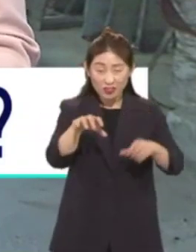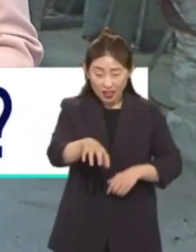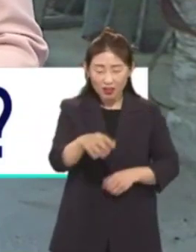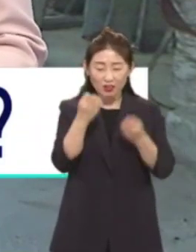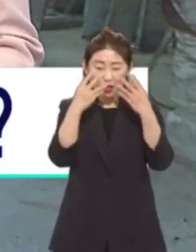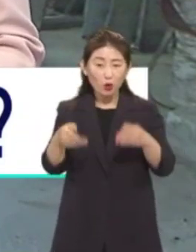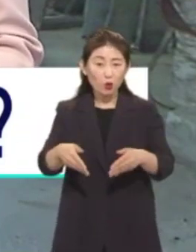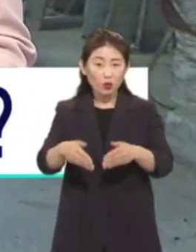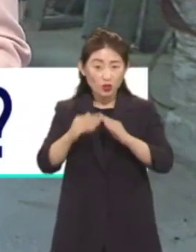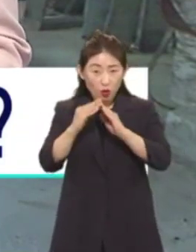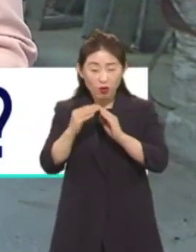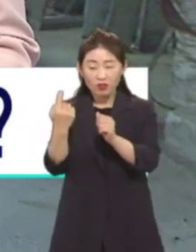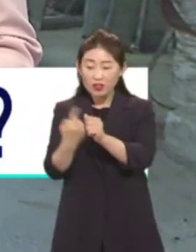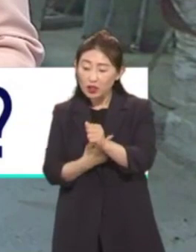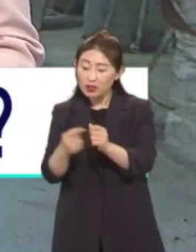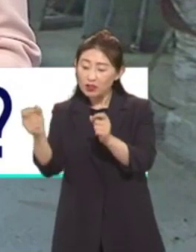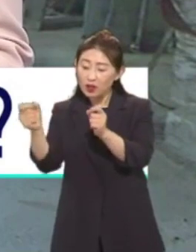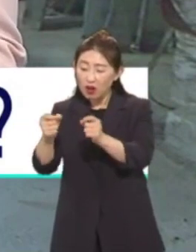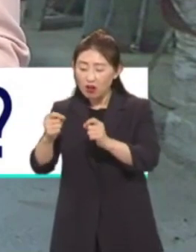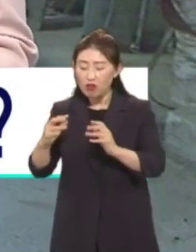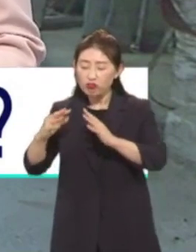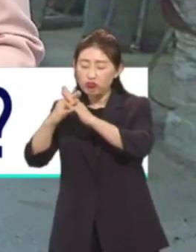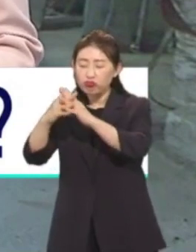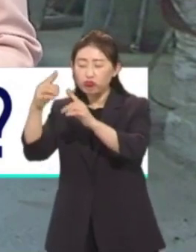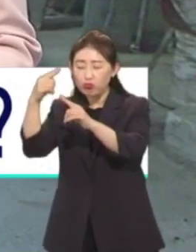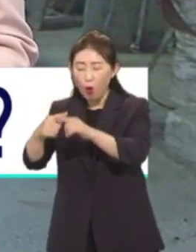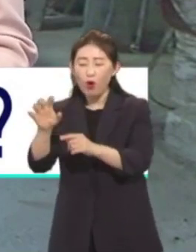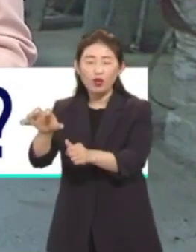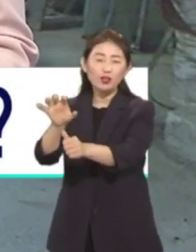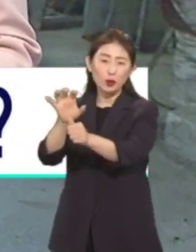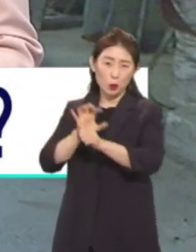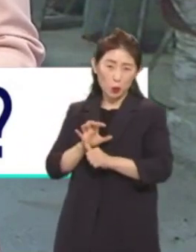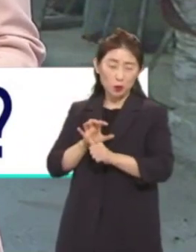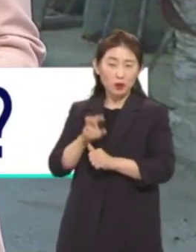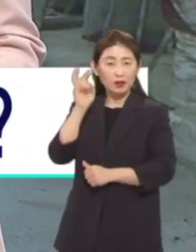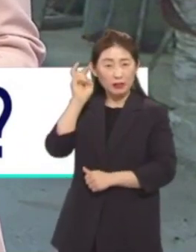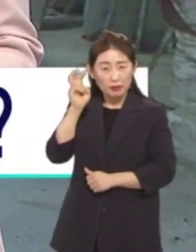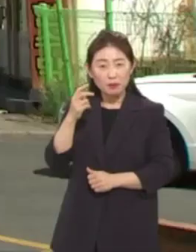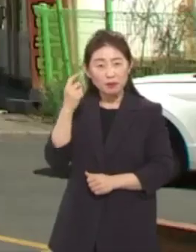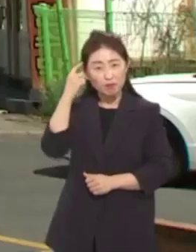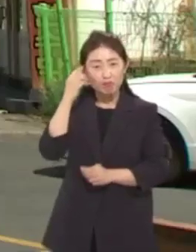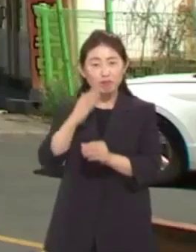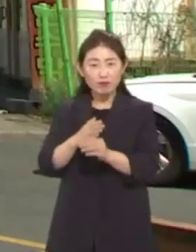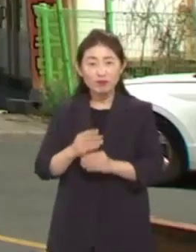해소에 긍정적인 요소로 작용하고 있습니다. 노동현 기자의 보도입니다.